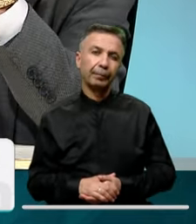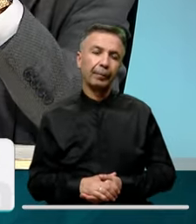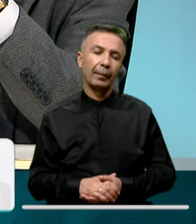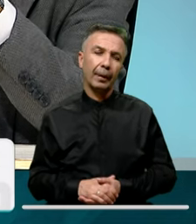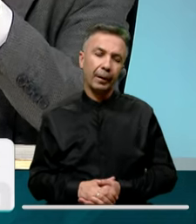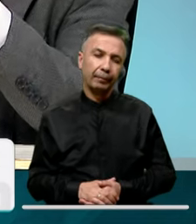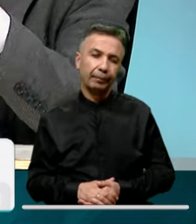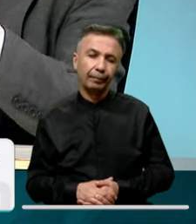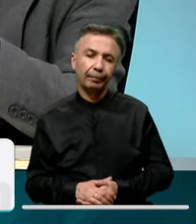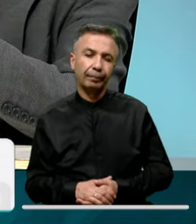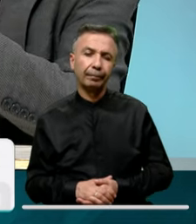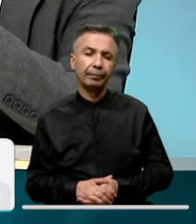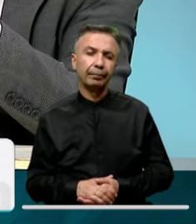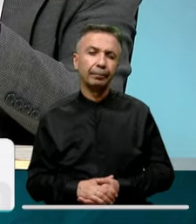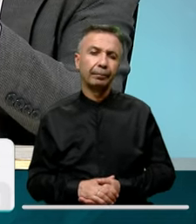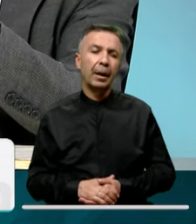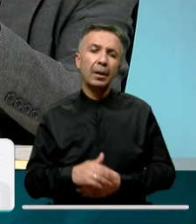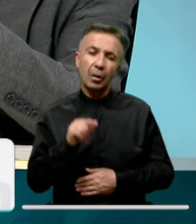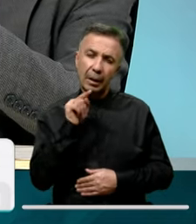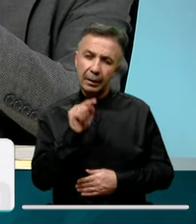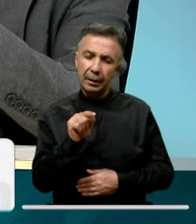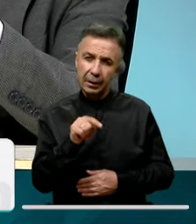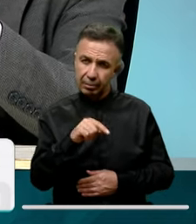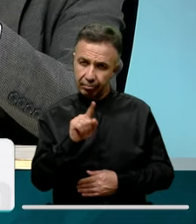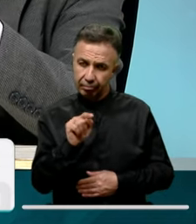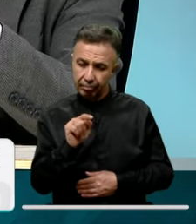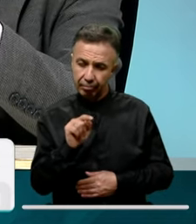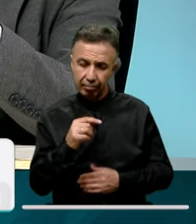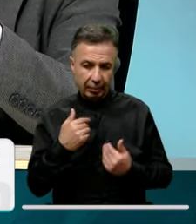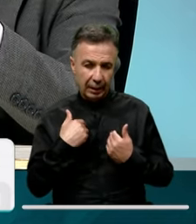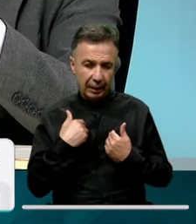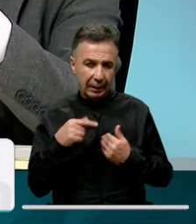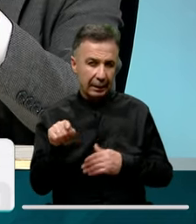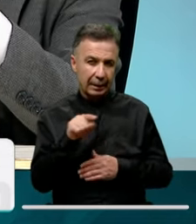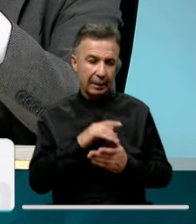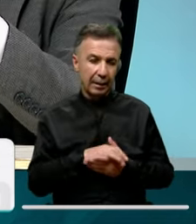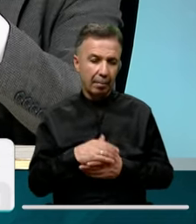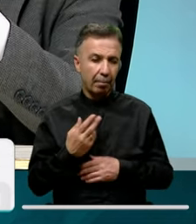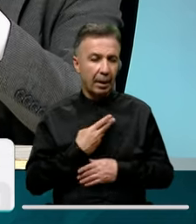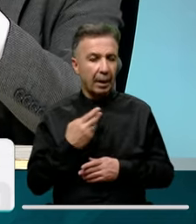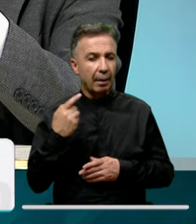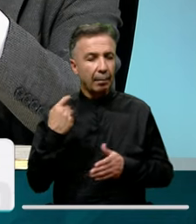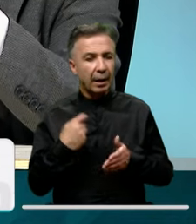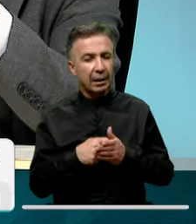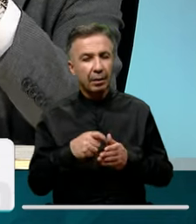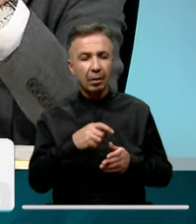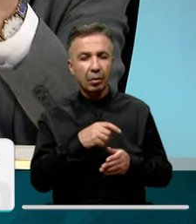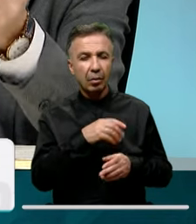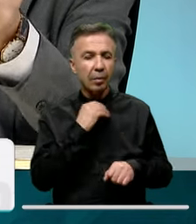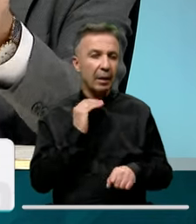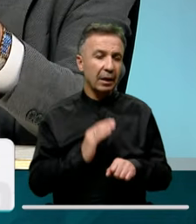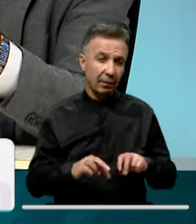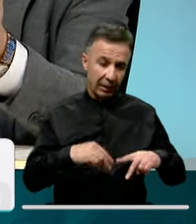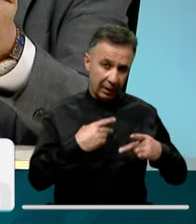bunu ifade ediyor. Ben de oraya tıkladığımda ben dahi sizin benim adıma bu işi yapmanıza sizi